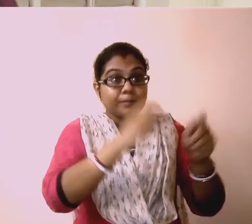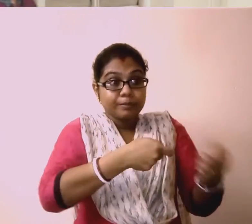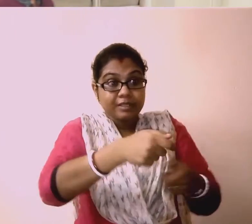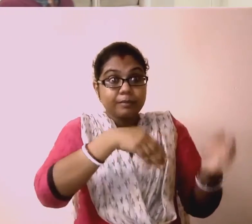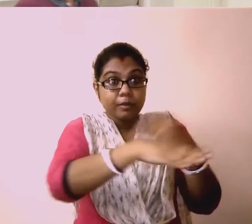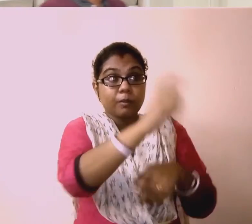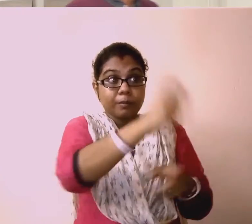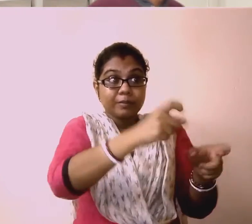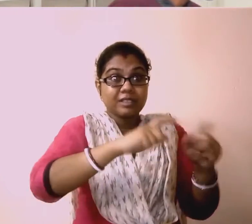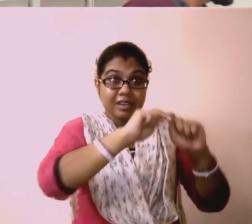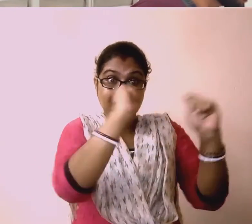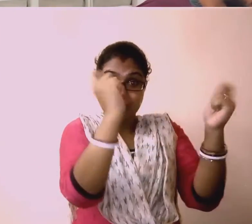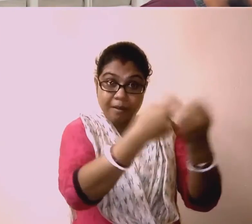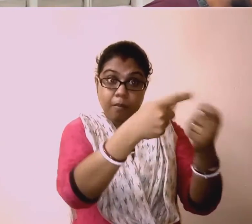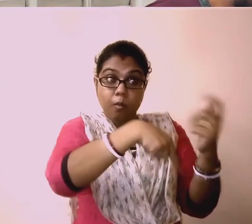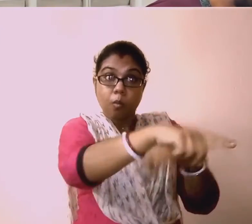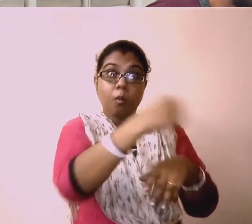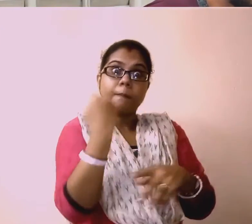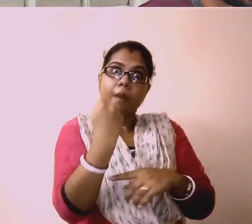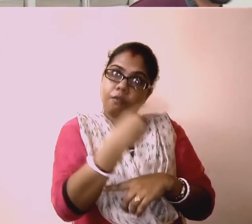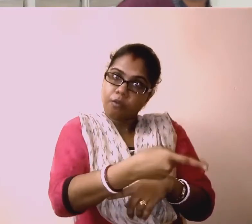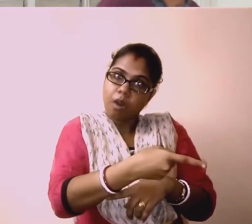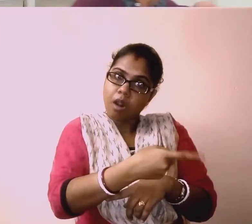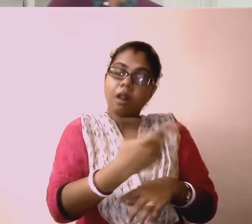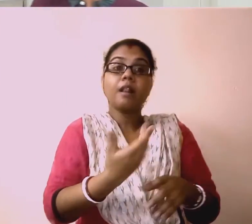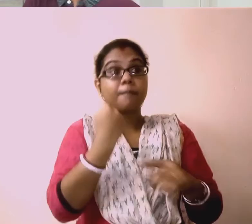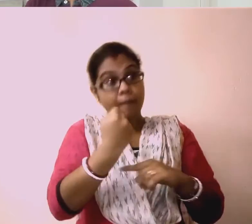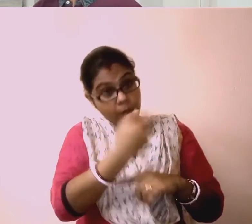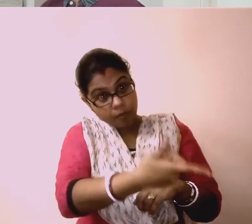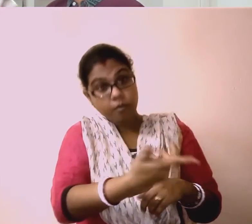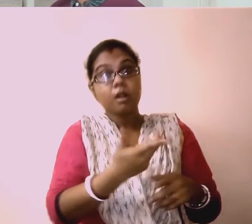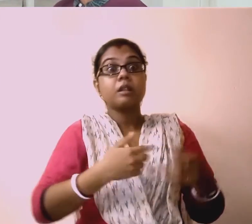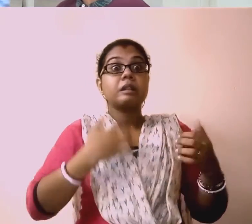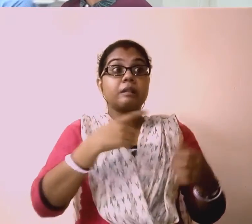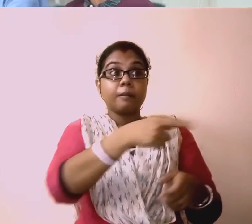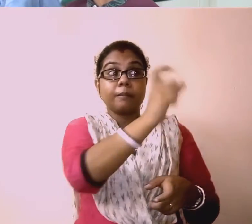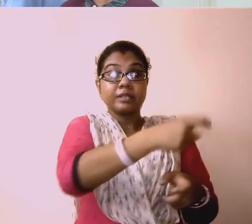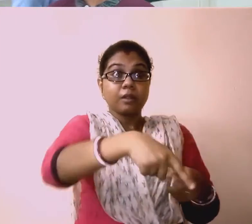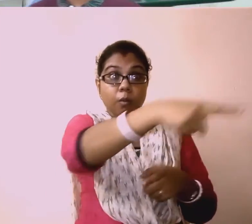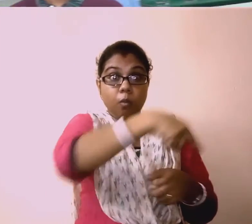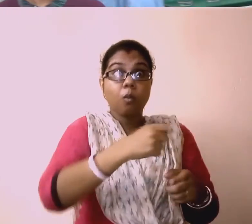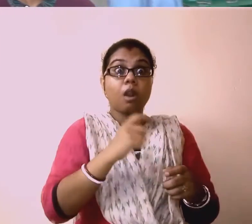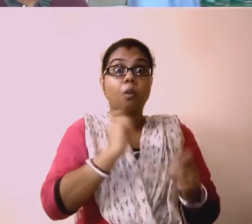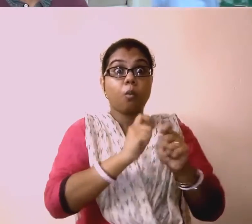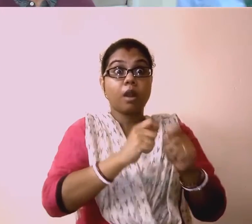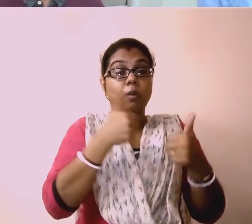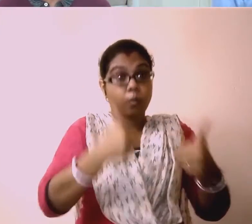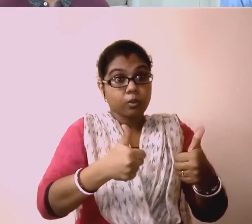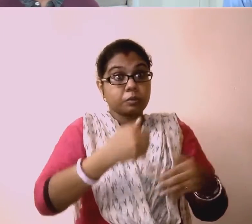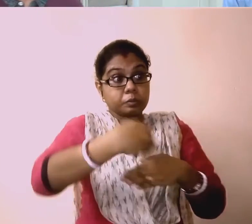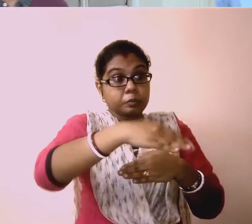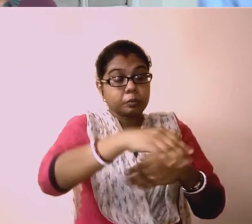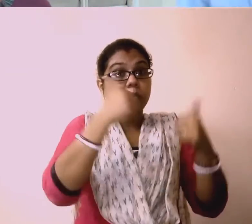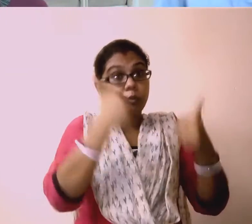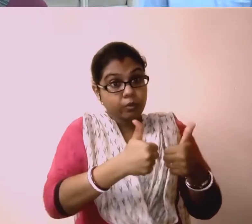है कि आप खुद एक टीम में कैसे हैं। आप और आपके साथ जो काम कर रहा है उस बिजनेस में, वो क्या वो पावरफुल हैं क्या